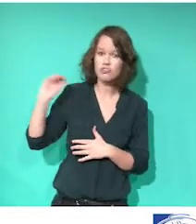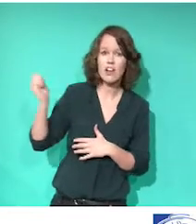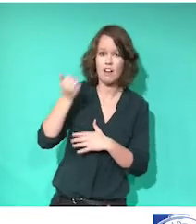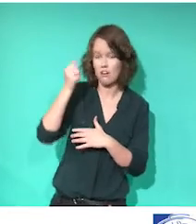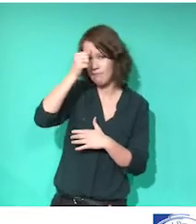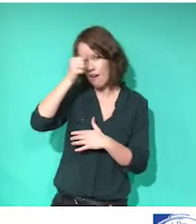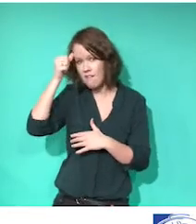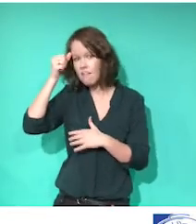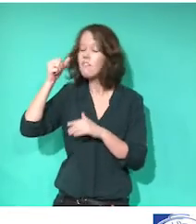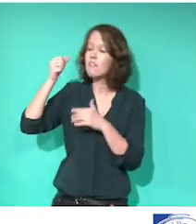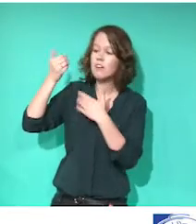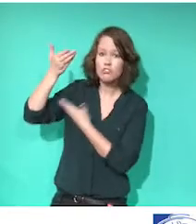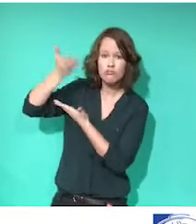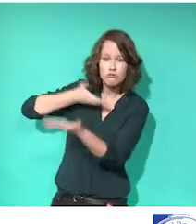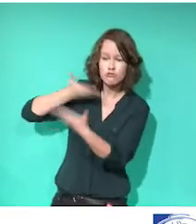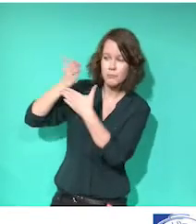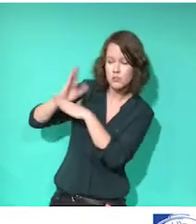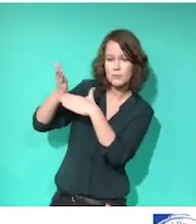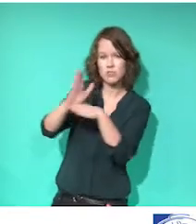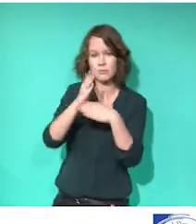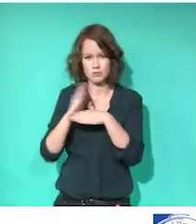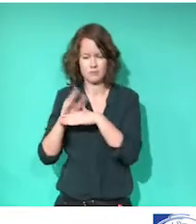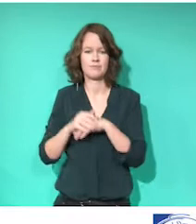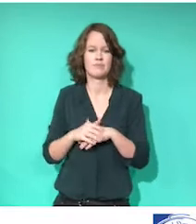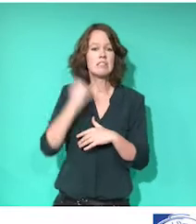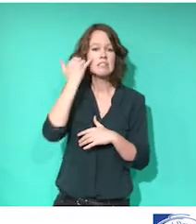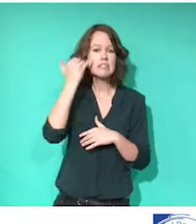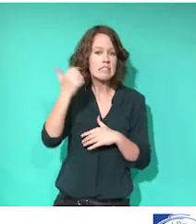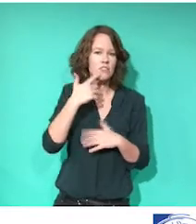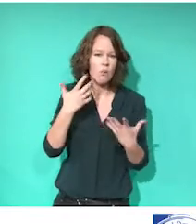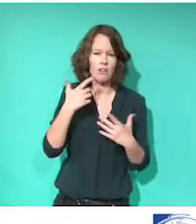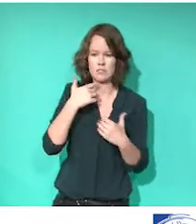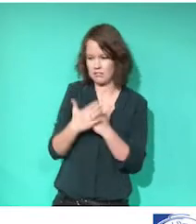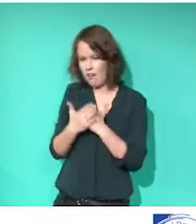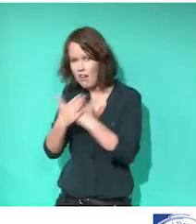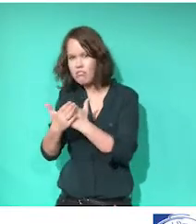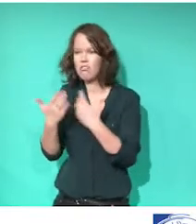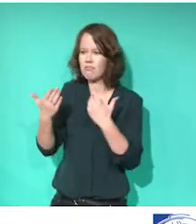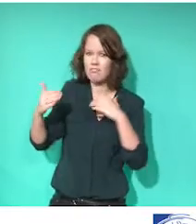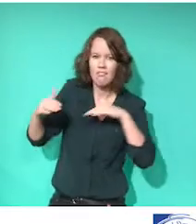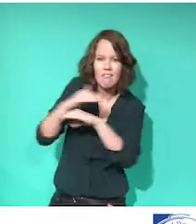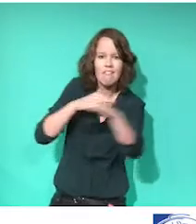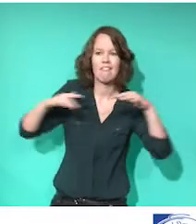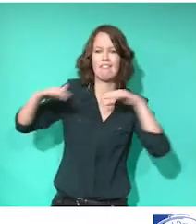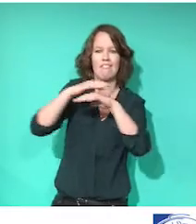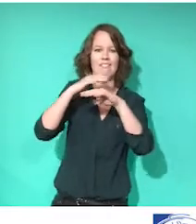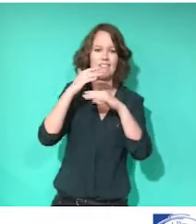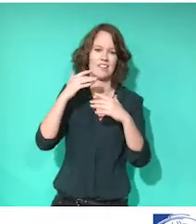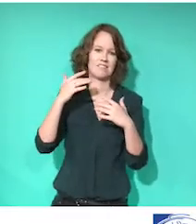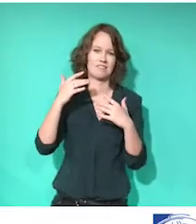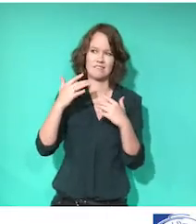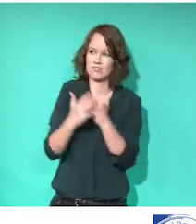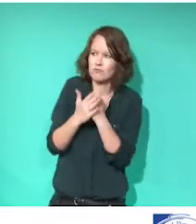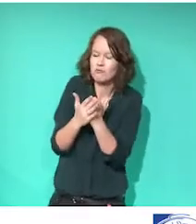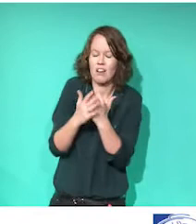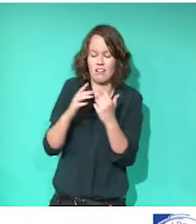marraines, et l'objectif c'était de porter, de s'entraider, de s'épauler, de se soutenir, hein. C'est ça aussi